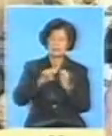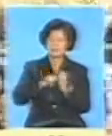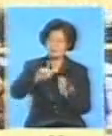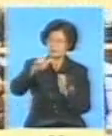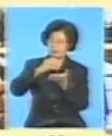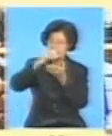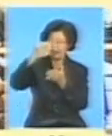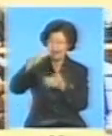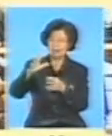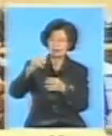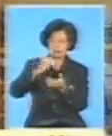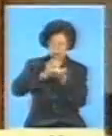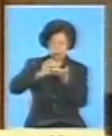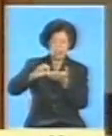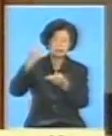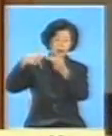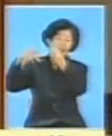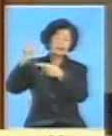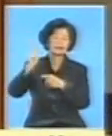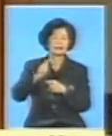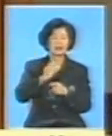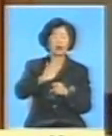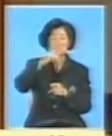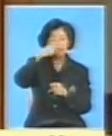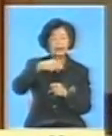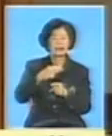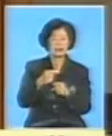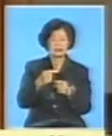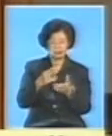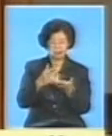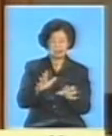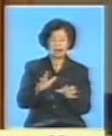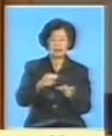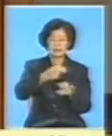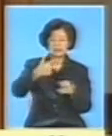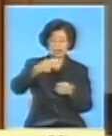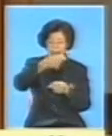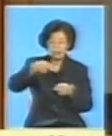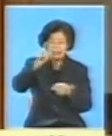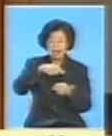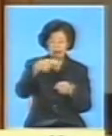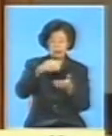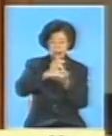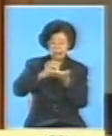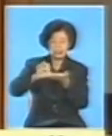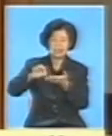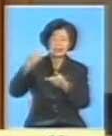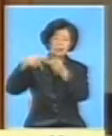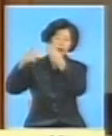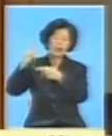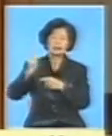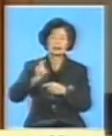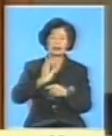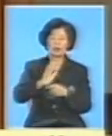ได้เลยนะผมได้รับทราบว่าเวลาไปสอบต่างประเทศเนี่ยไปเรียนต่างประเทศนอกจากภาษาอังกฤษนอกจากภาษาต่างชาติแล้วเขาให้เขียนประวัติศาสตร์ชาติของตัวเองเขีย